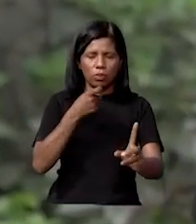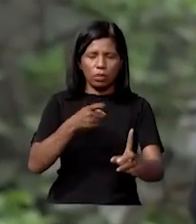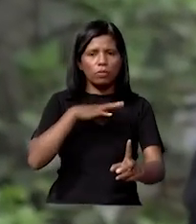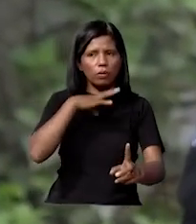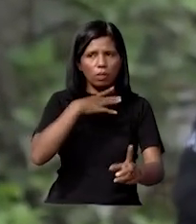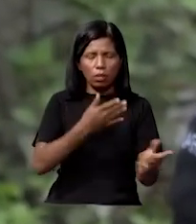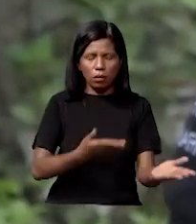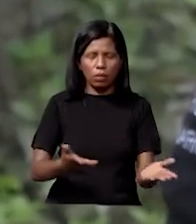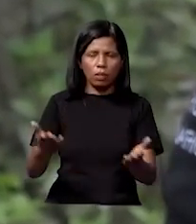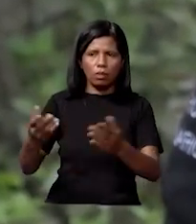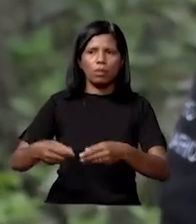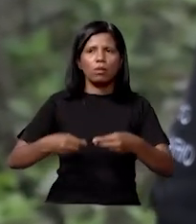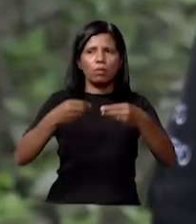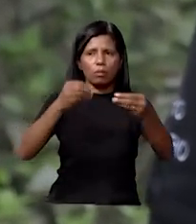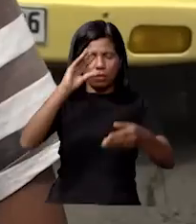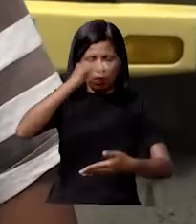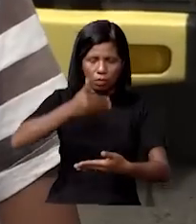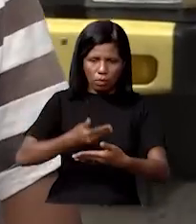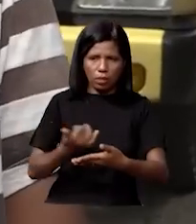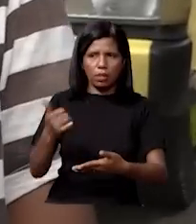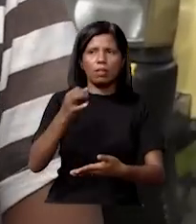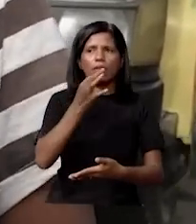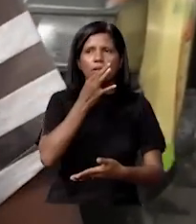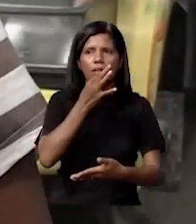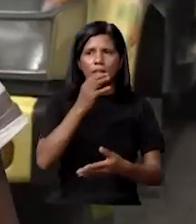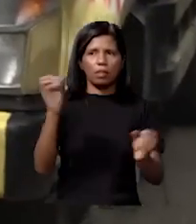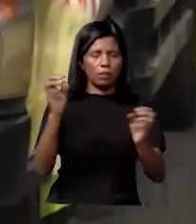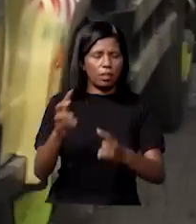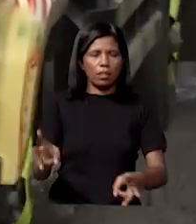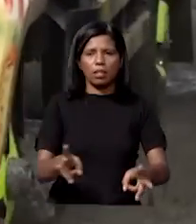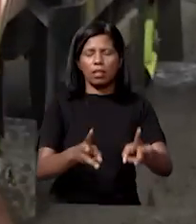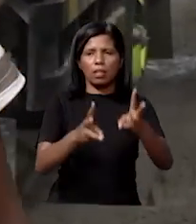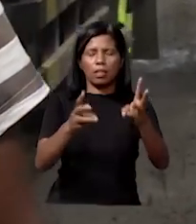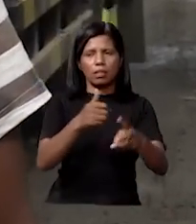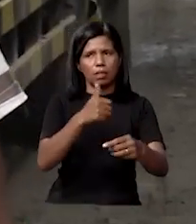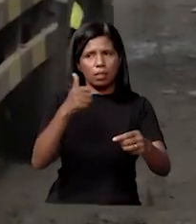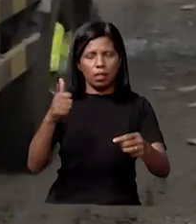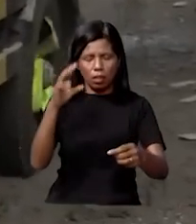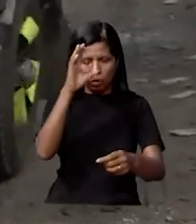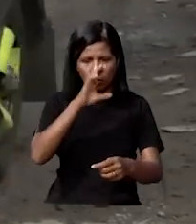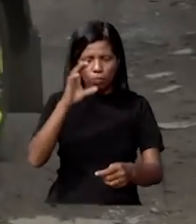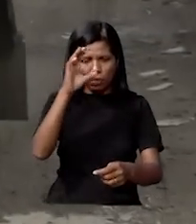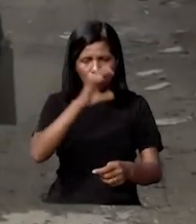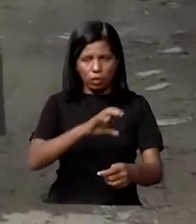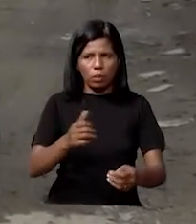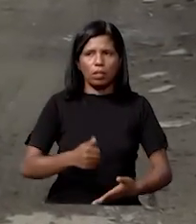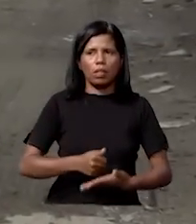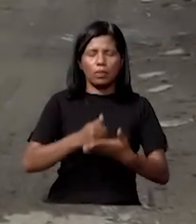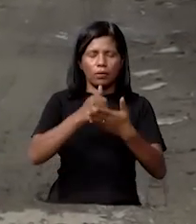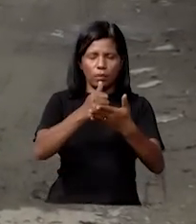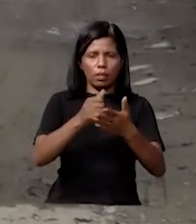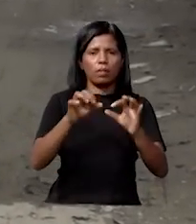loriba uma hodi fo fali banya wan sirahan tamba la iha dalan seluk ba inan rogaya tubuka hori sustenta ni